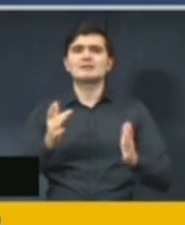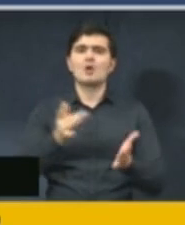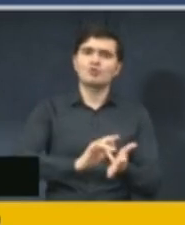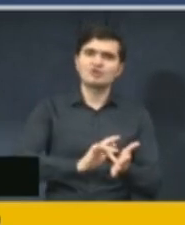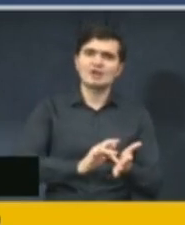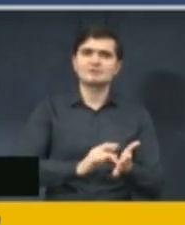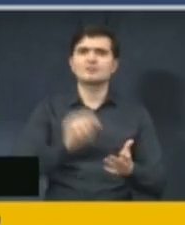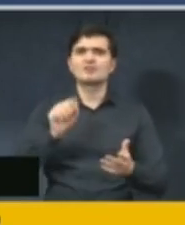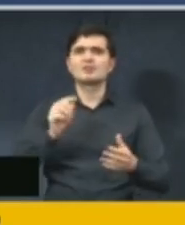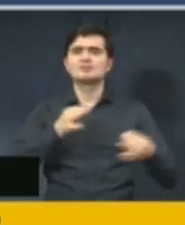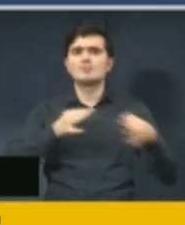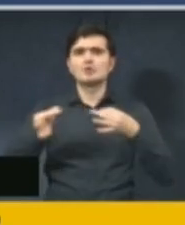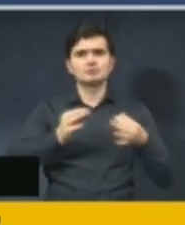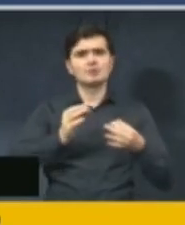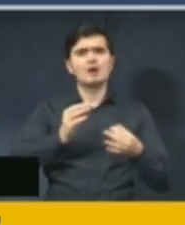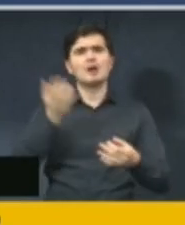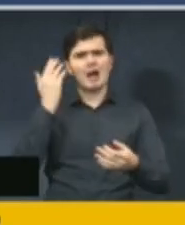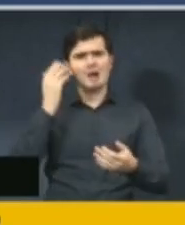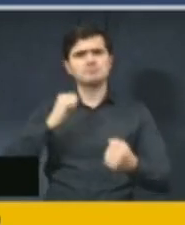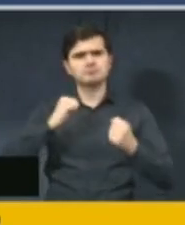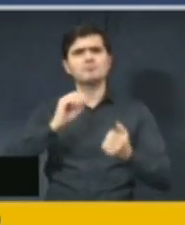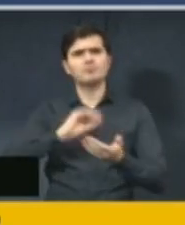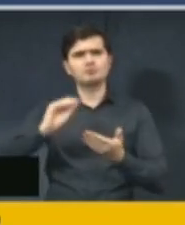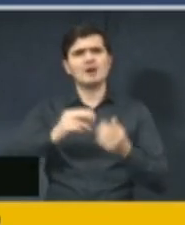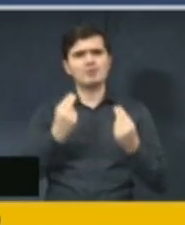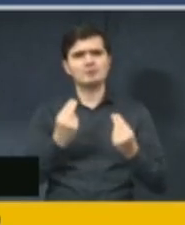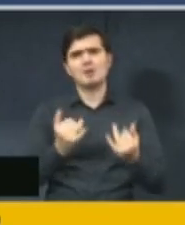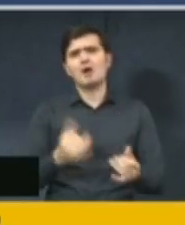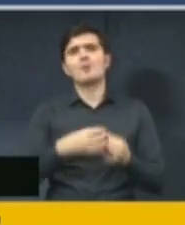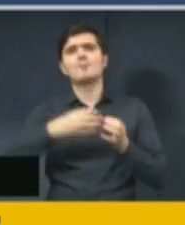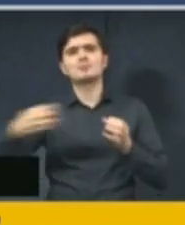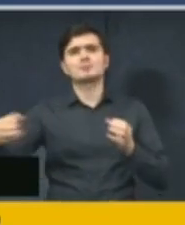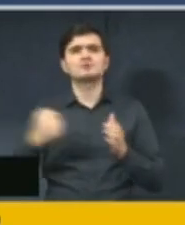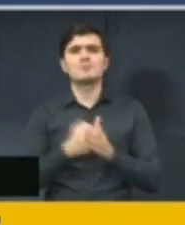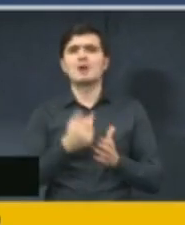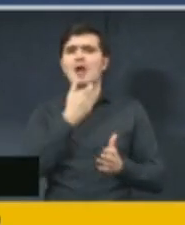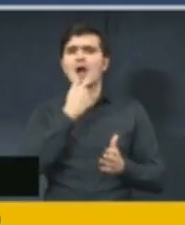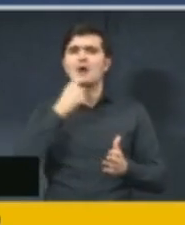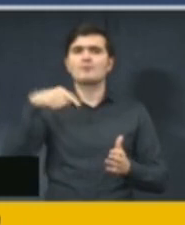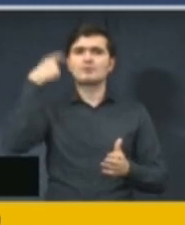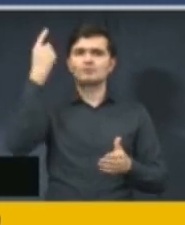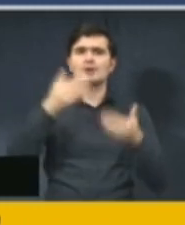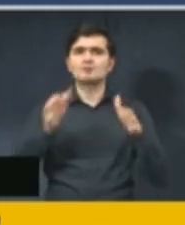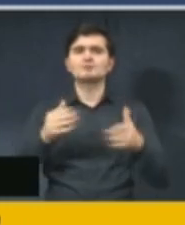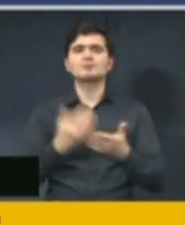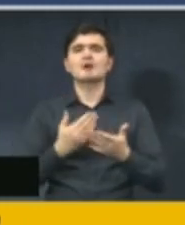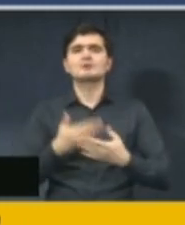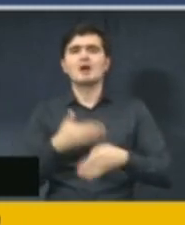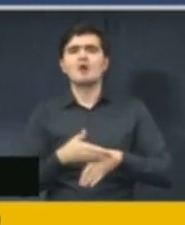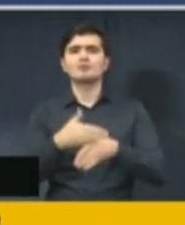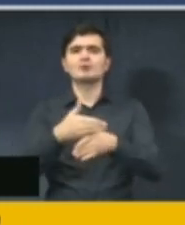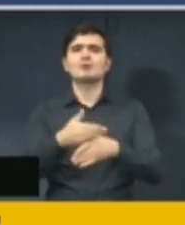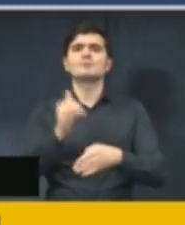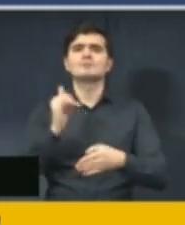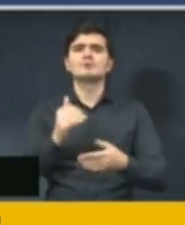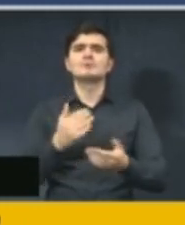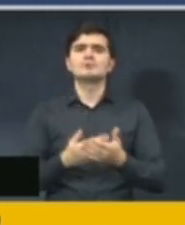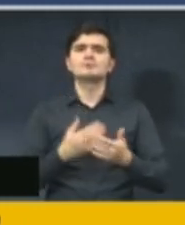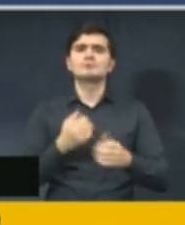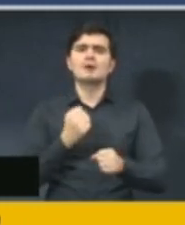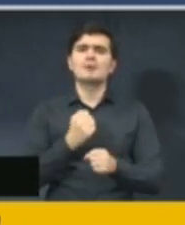măsură care a funcționat foarte bine și o prelungim până la începutul anului viitor, o măsură care va ajuta și va